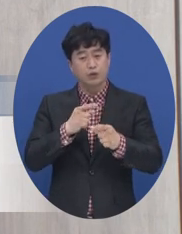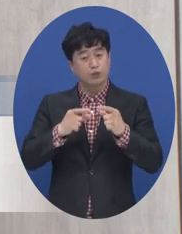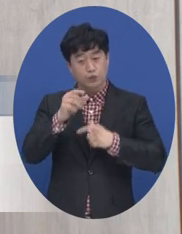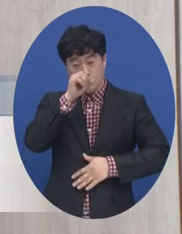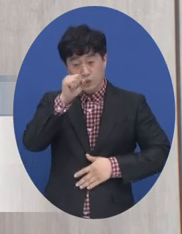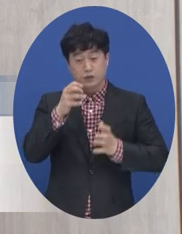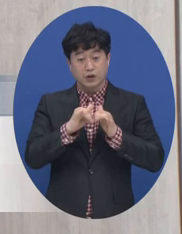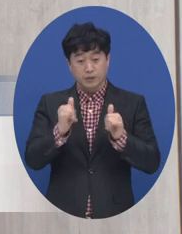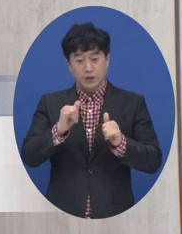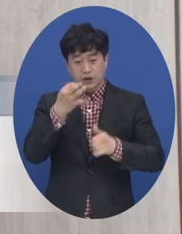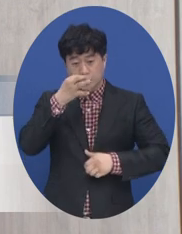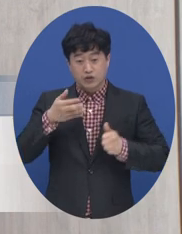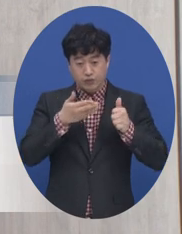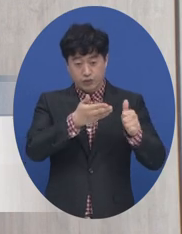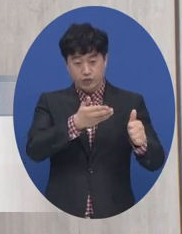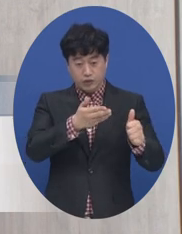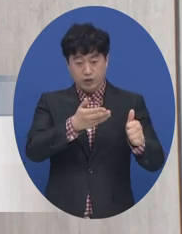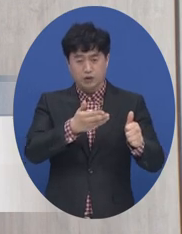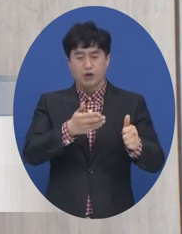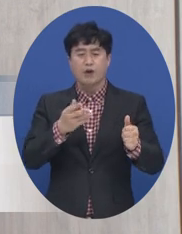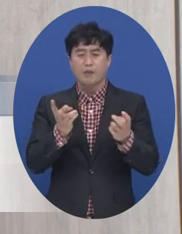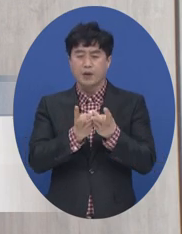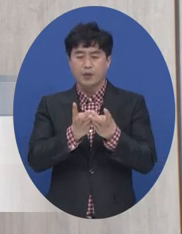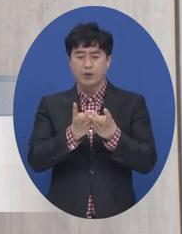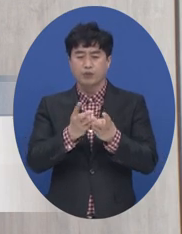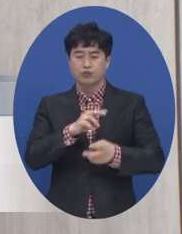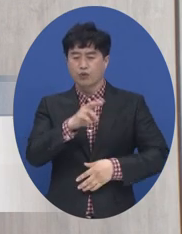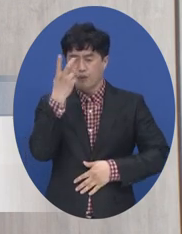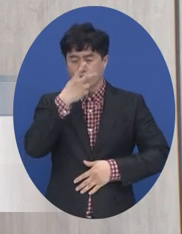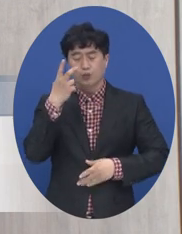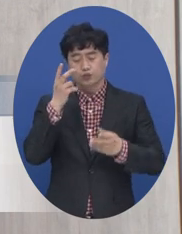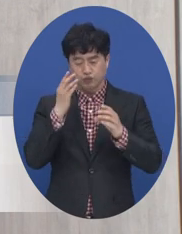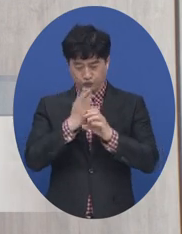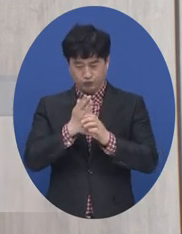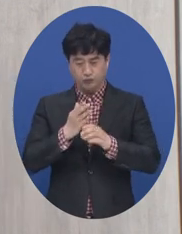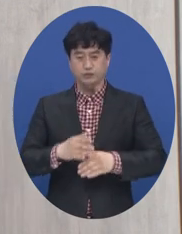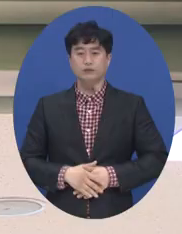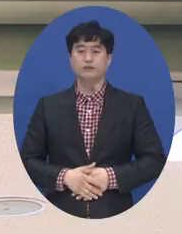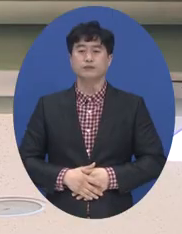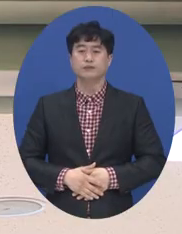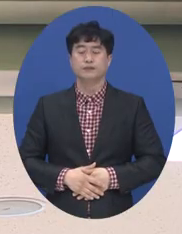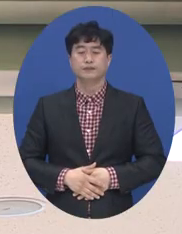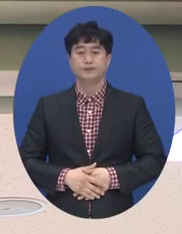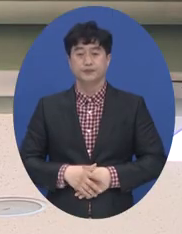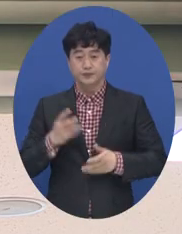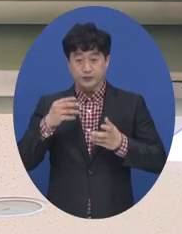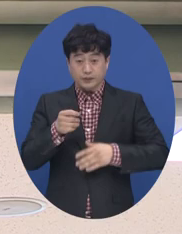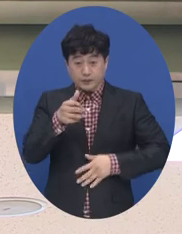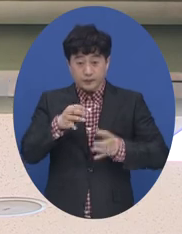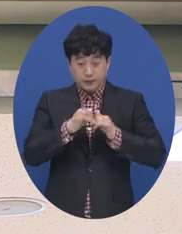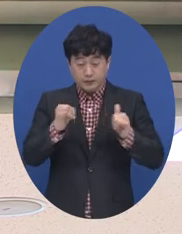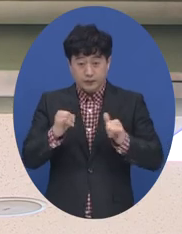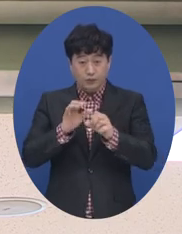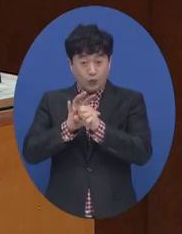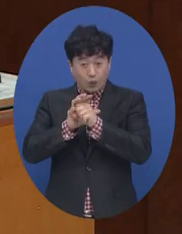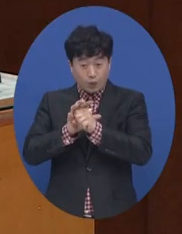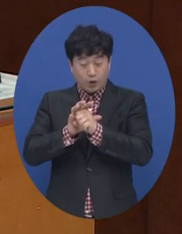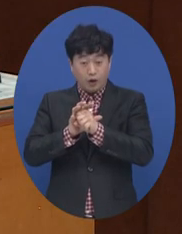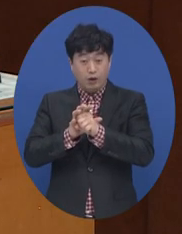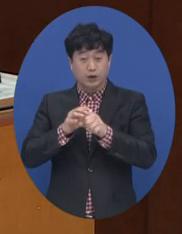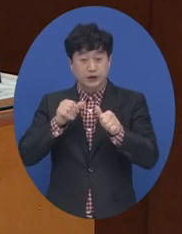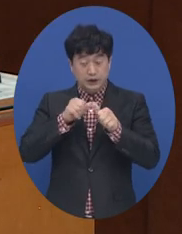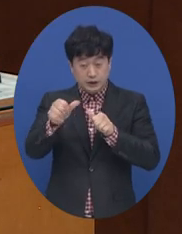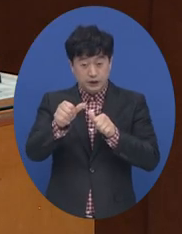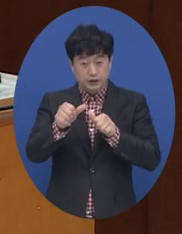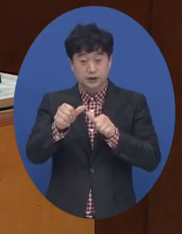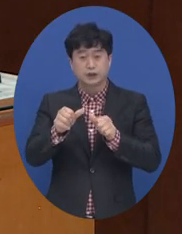조금 좋으신 분들한테도 혜택이 돌아갈 수 있도록 뭐 그런 방안에 대해서 저희가 검토 중에 있습니다. 경기 소상공인 코로나19 극복